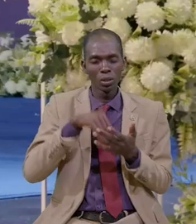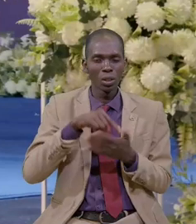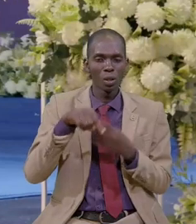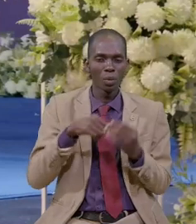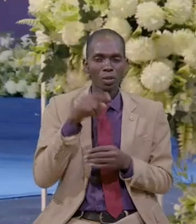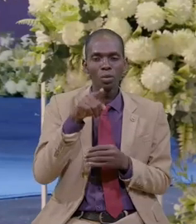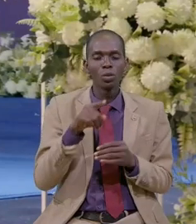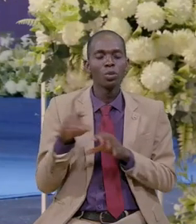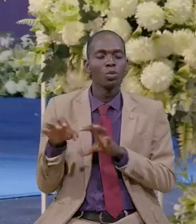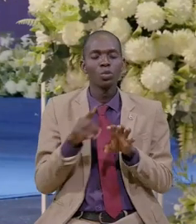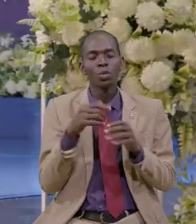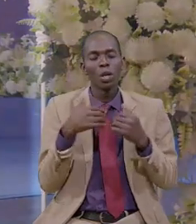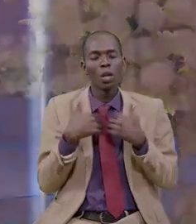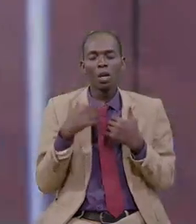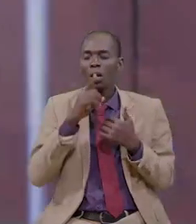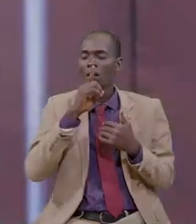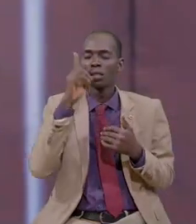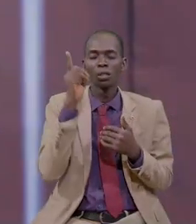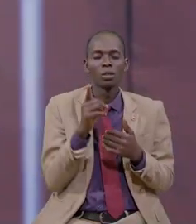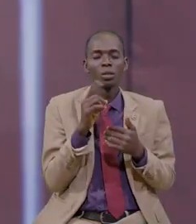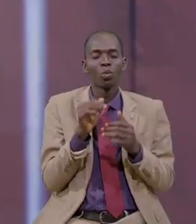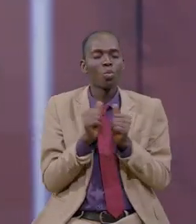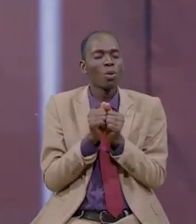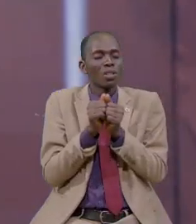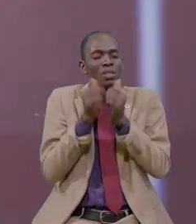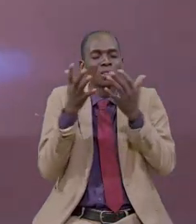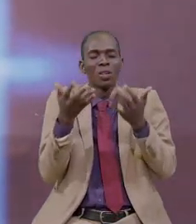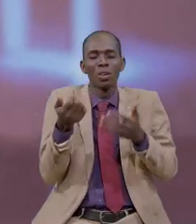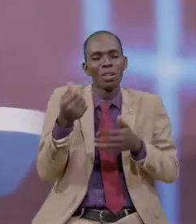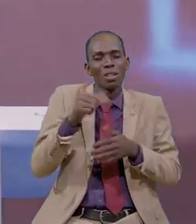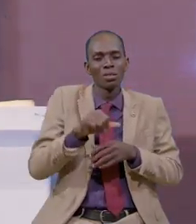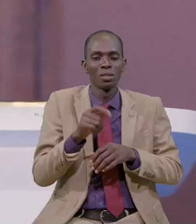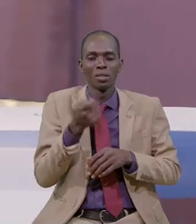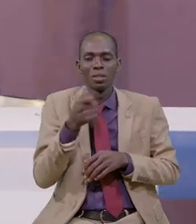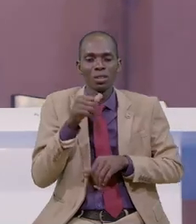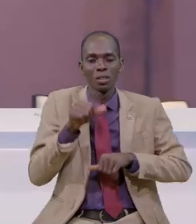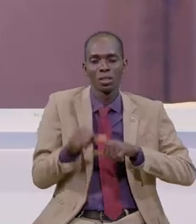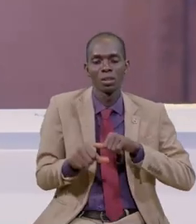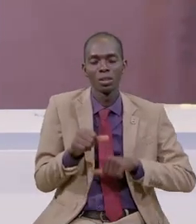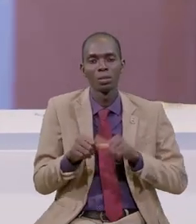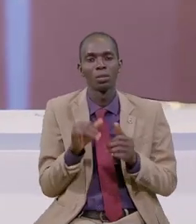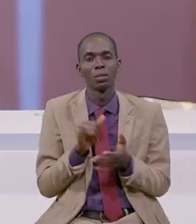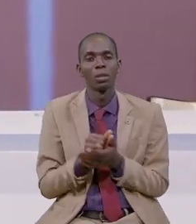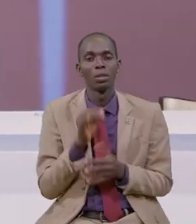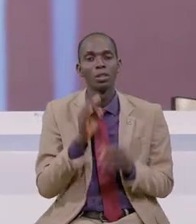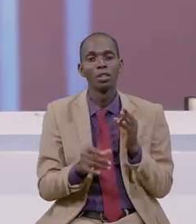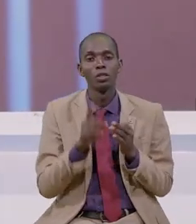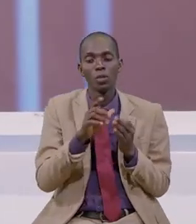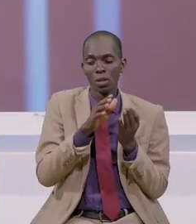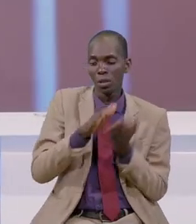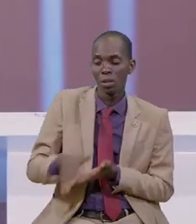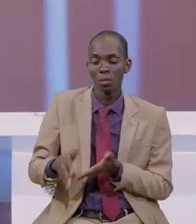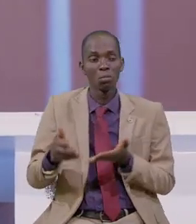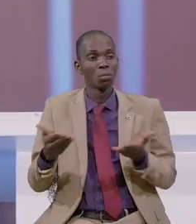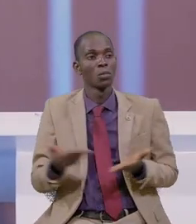Est-ce que tu as l'assurance, sans aucun doute, que si tu quittes ici-bas,